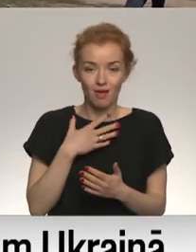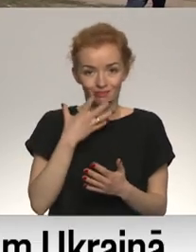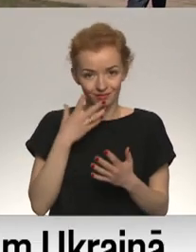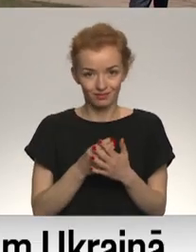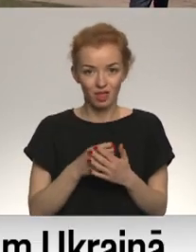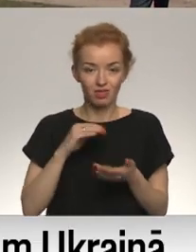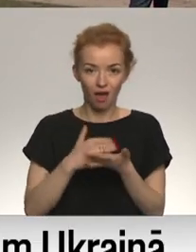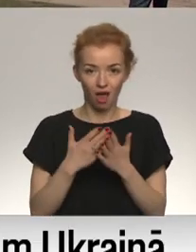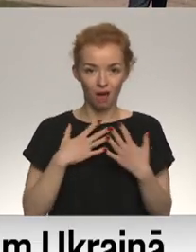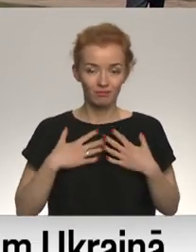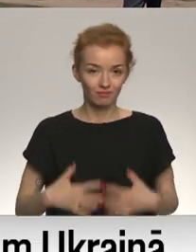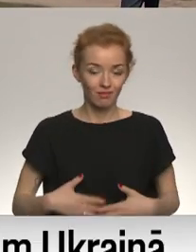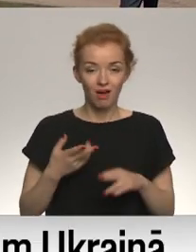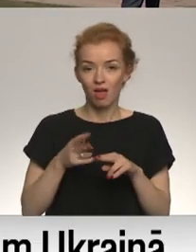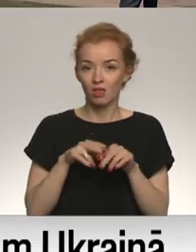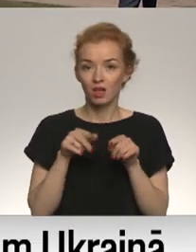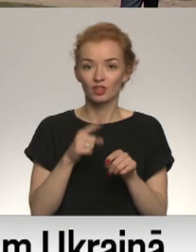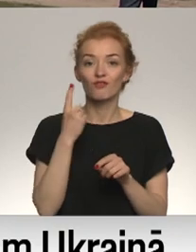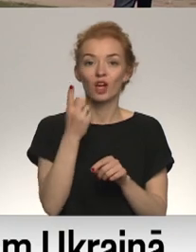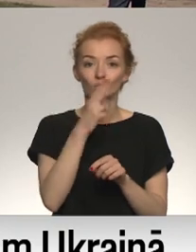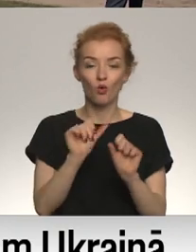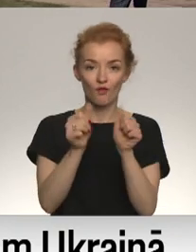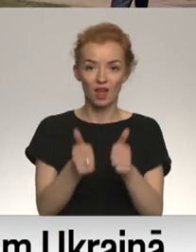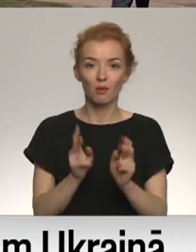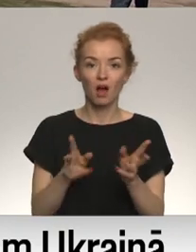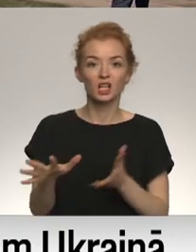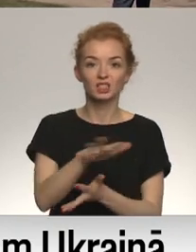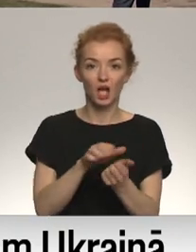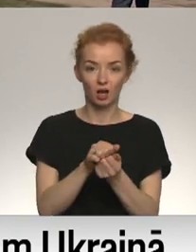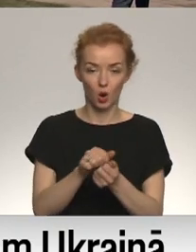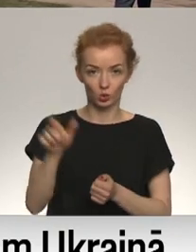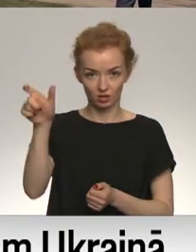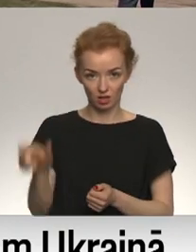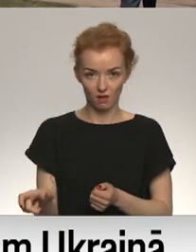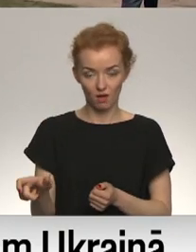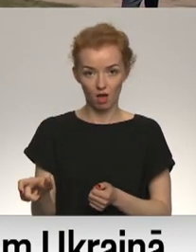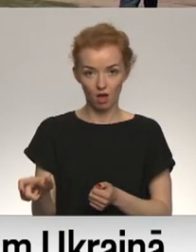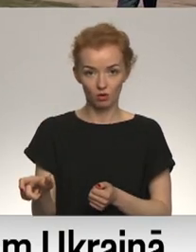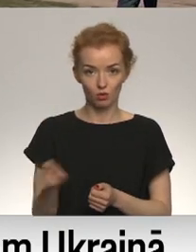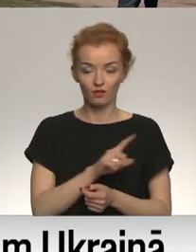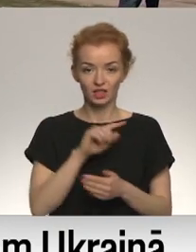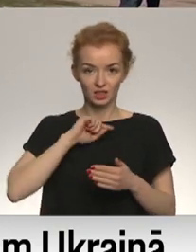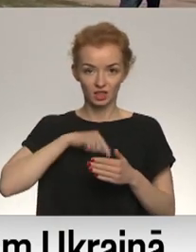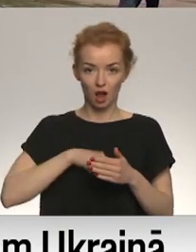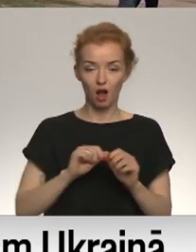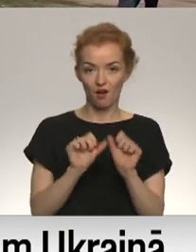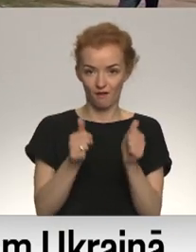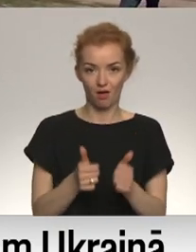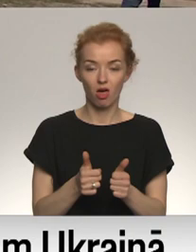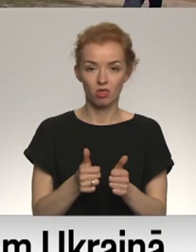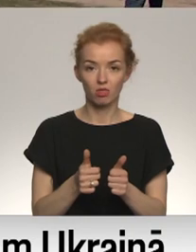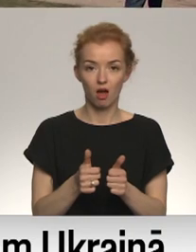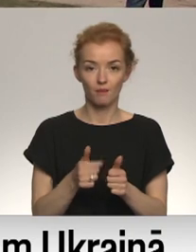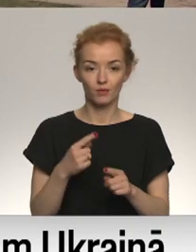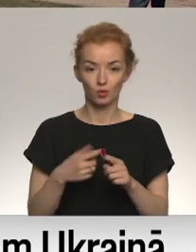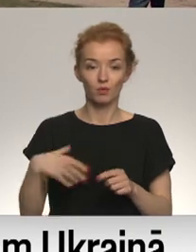tad nu, tas ir viens no veidiem, kā sagraut cilvēku, jeb visdziļākajā veidā tā kā